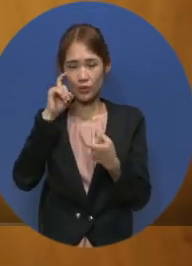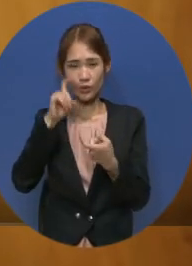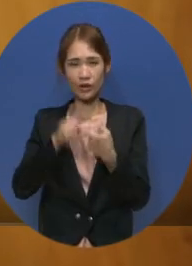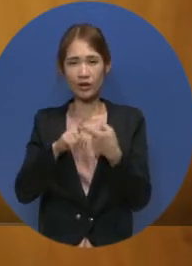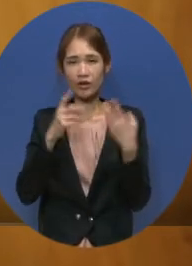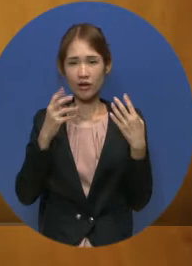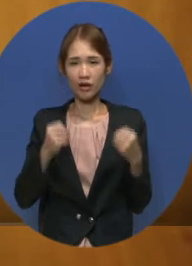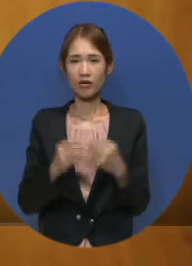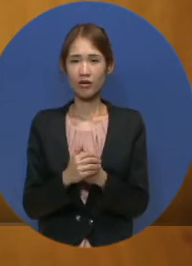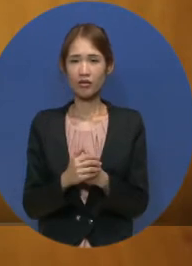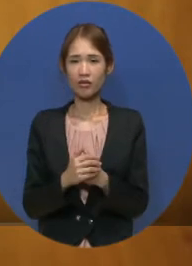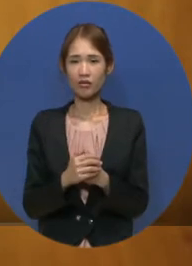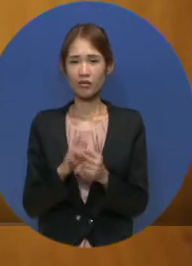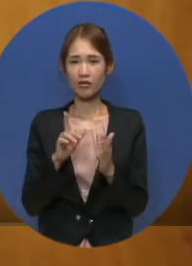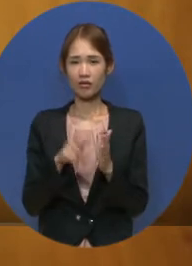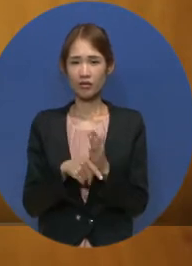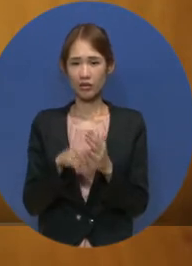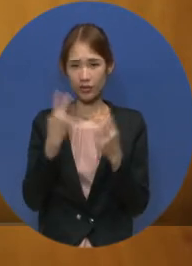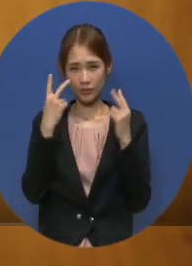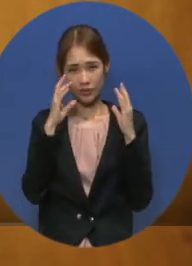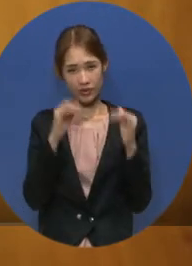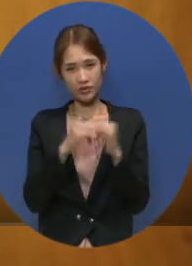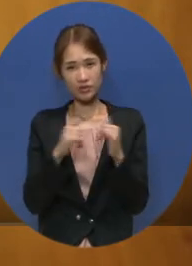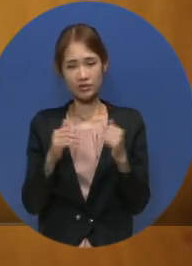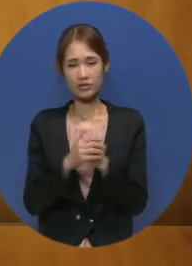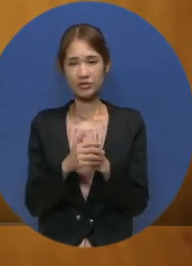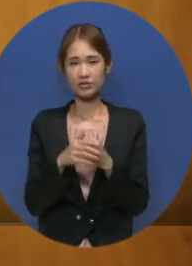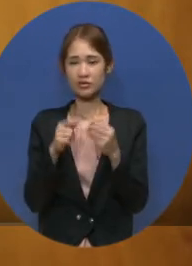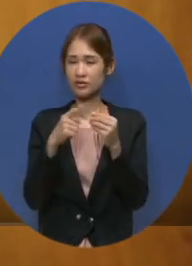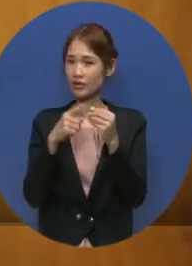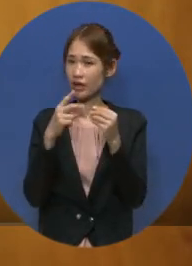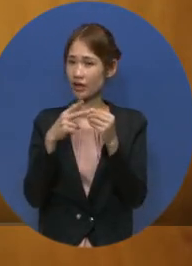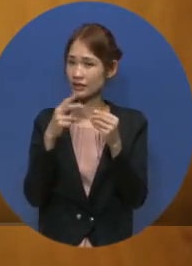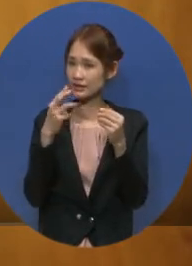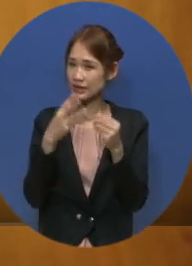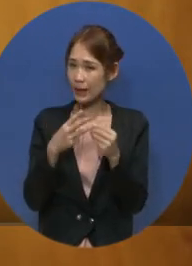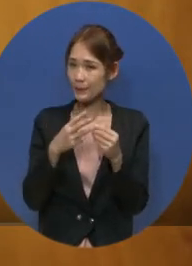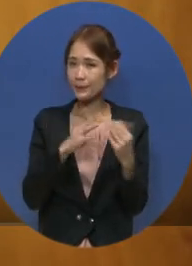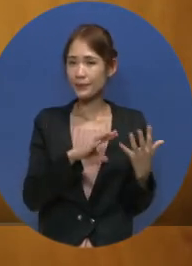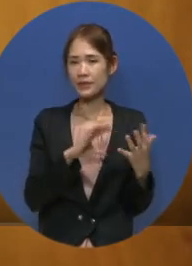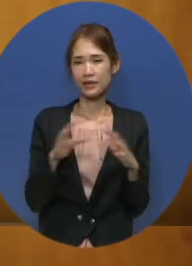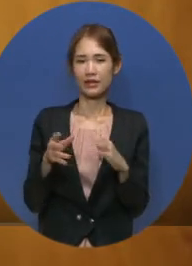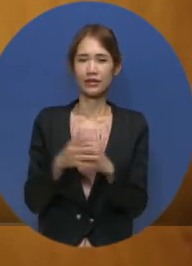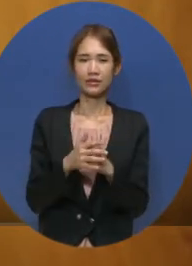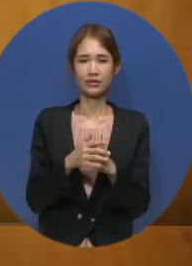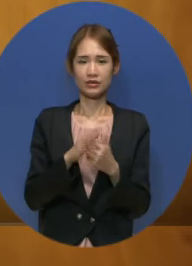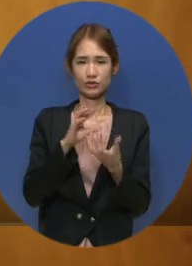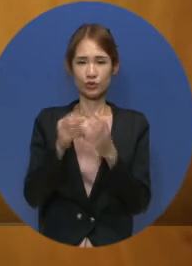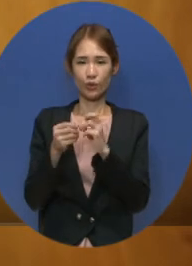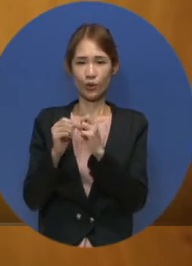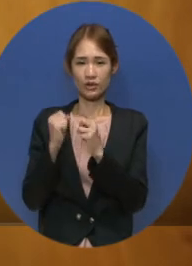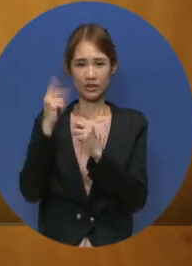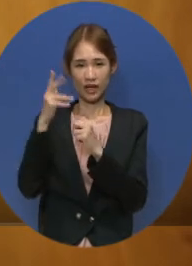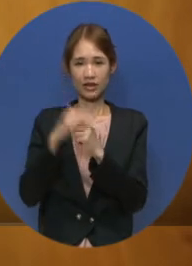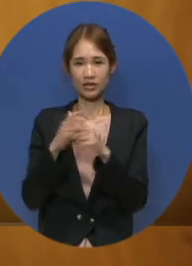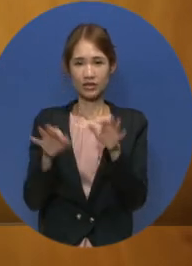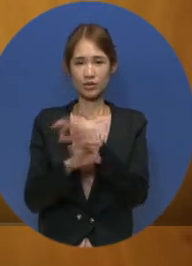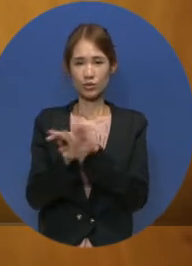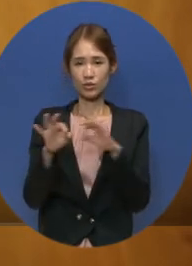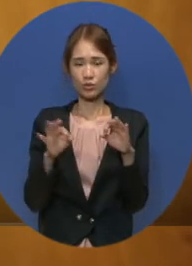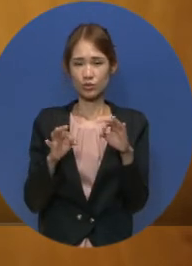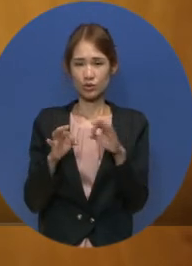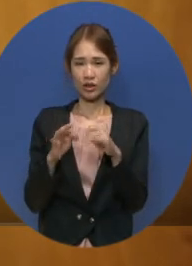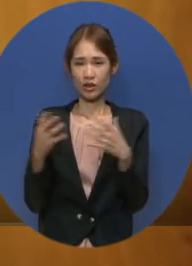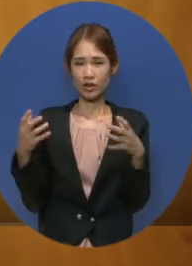많았는데요. 그때 제가 바라봤던 사람들은 그 제3세계의 그런 수공예 장인이나 그런 경제적으로